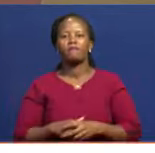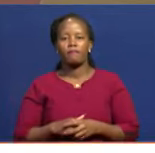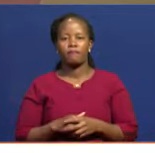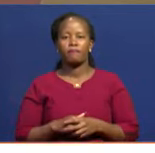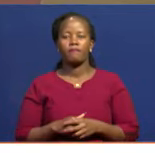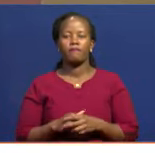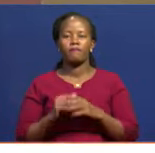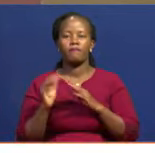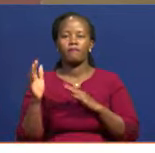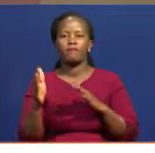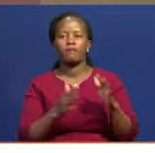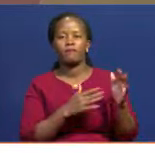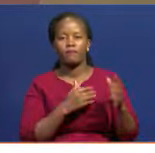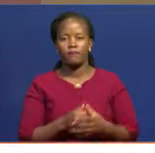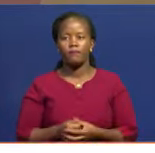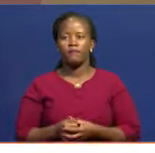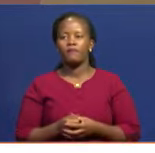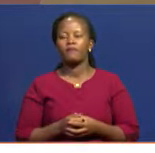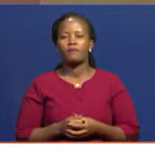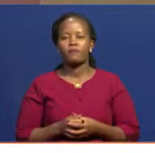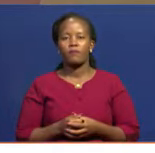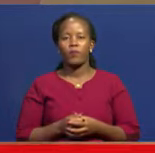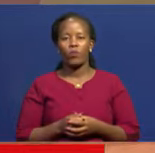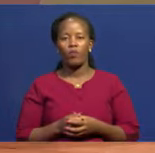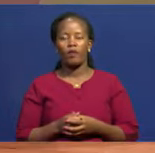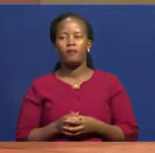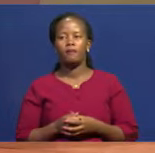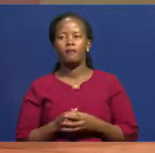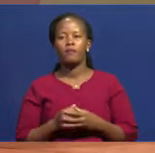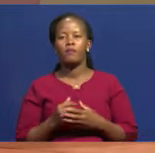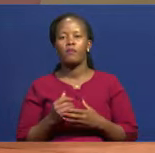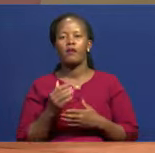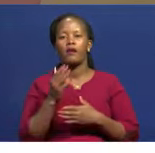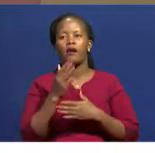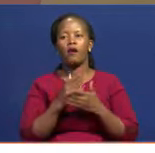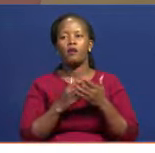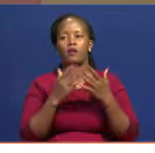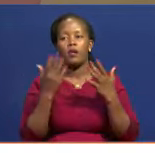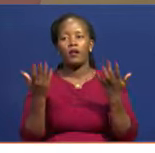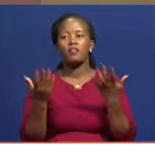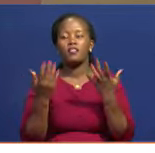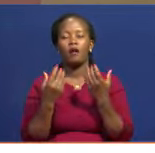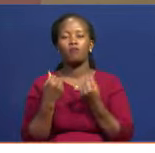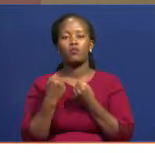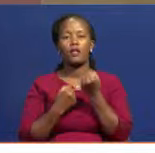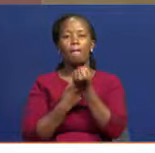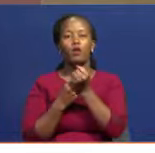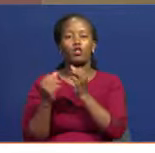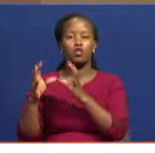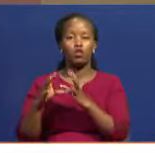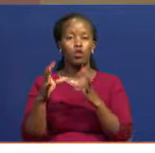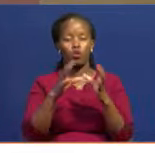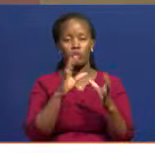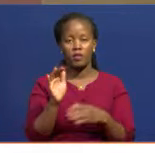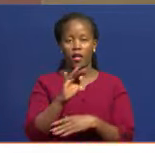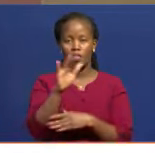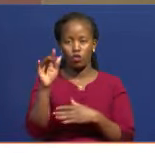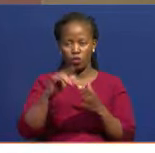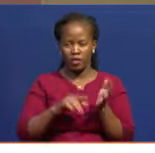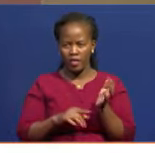Basi tukiendelea na taarifa zetu ni kwamba baadhi ya mashirika ya utoaji misaada yameitaka serikali kuondoa ushuru unaotozwa